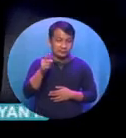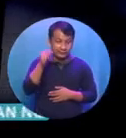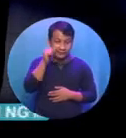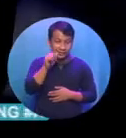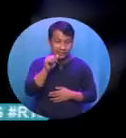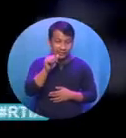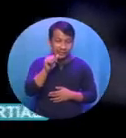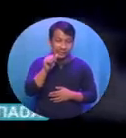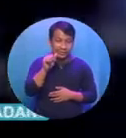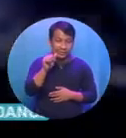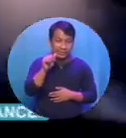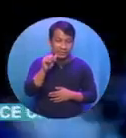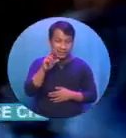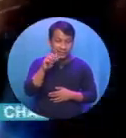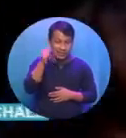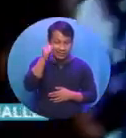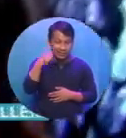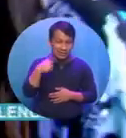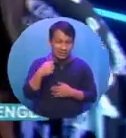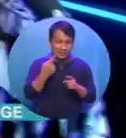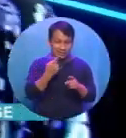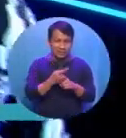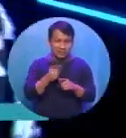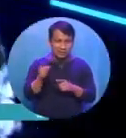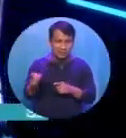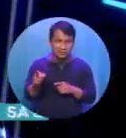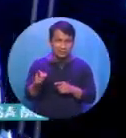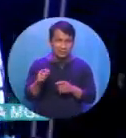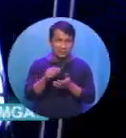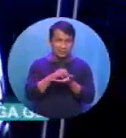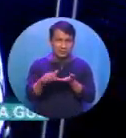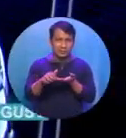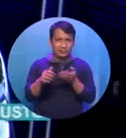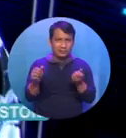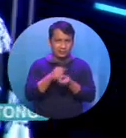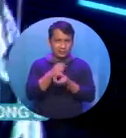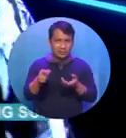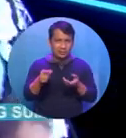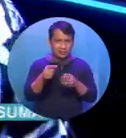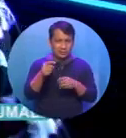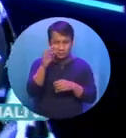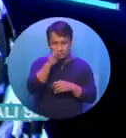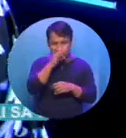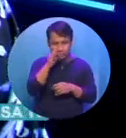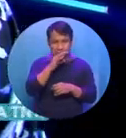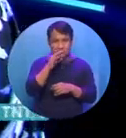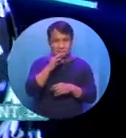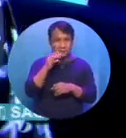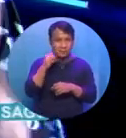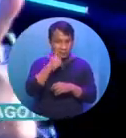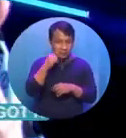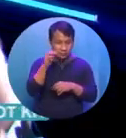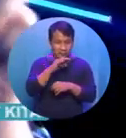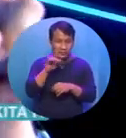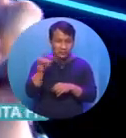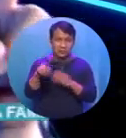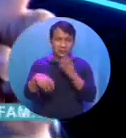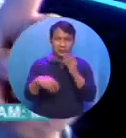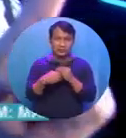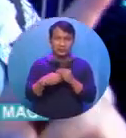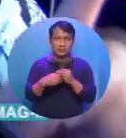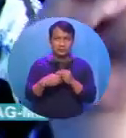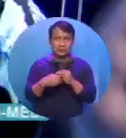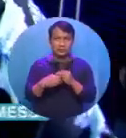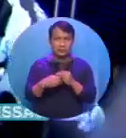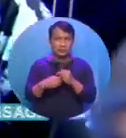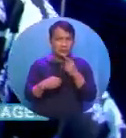naman yun. At sabi nga nila kanina, tama yan, Idol, gasgas na yung palusot ng mga Pinay na nasa ibang bansa. Eto,